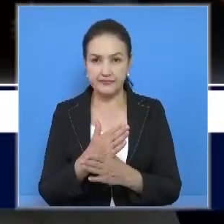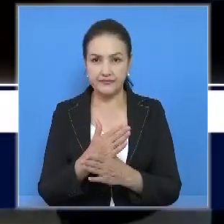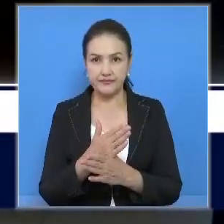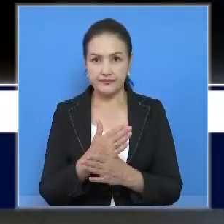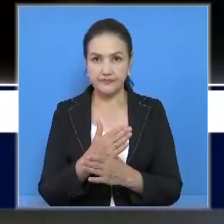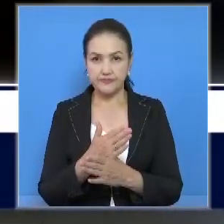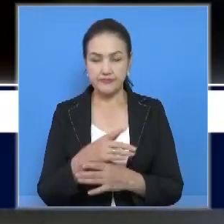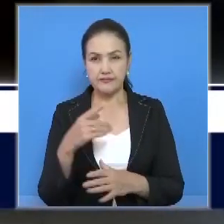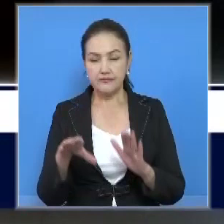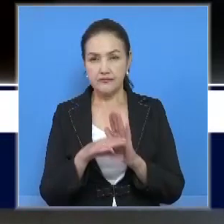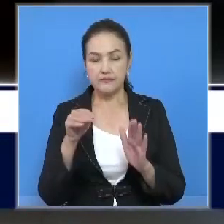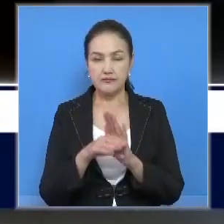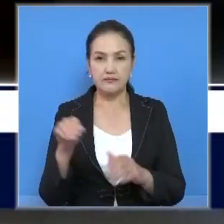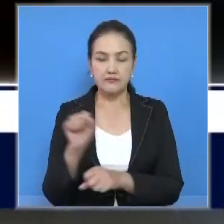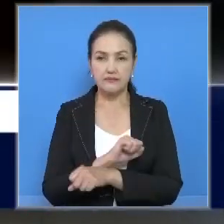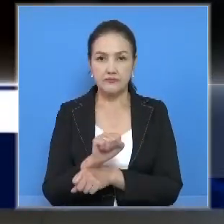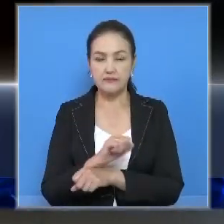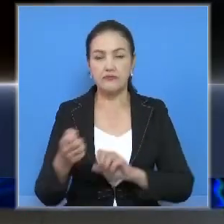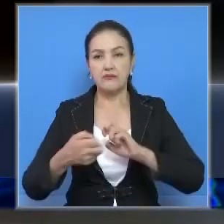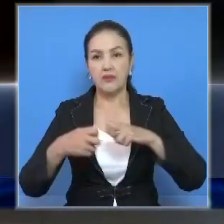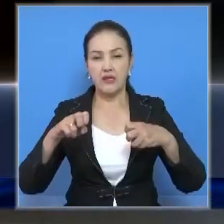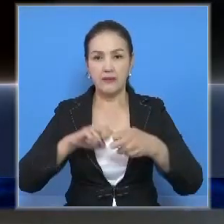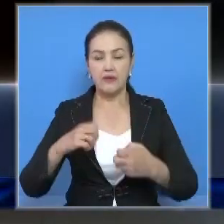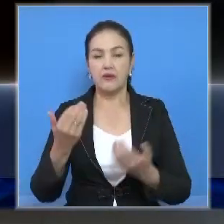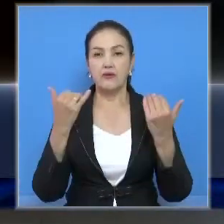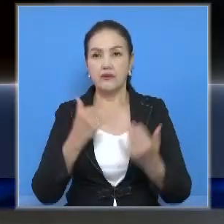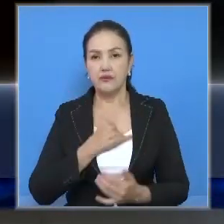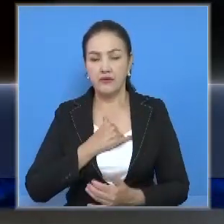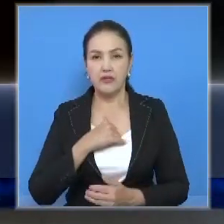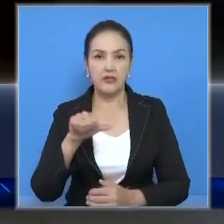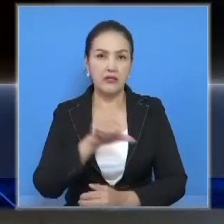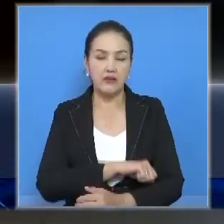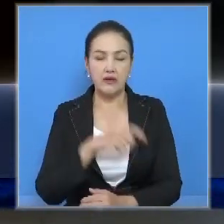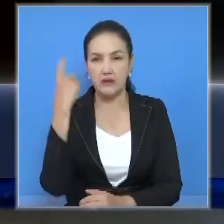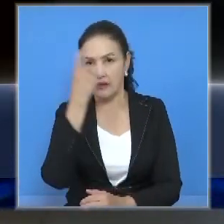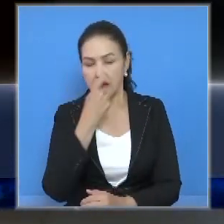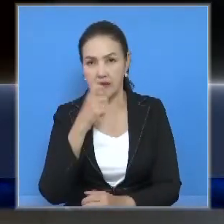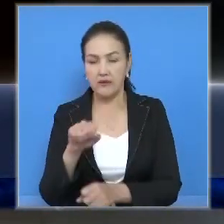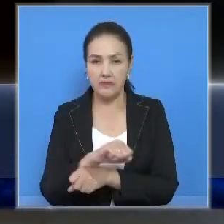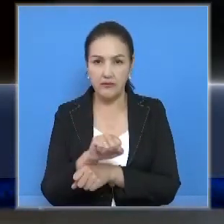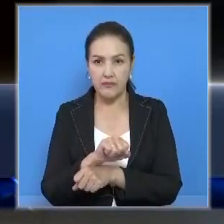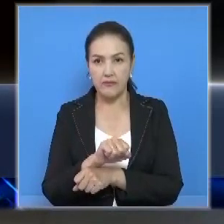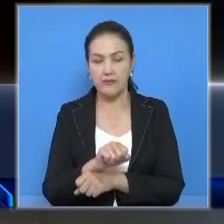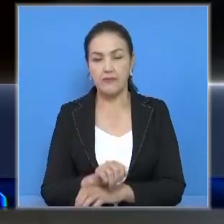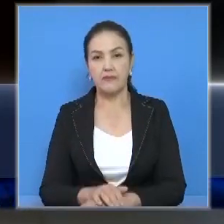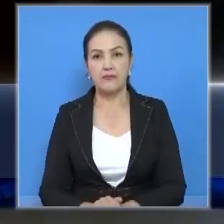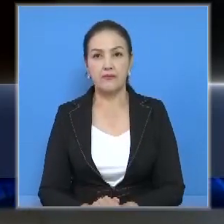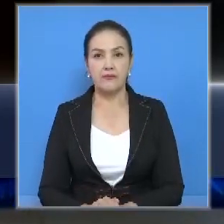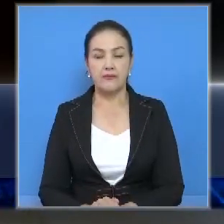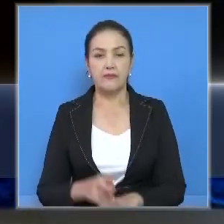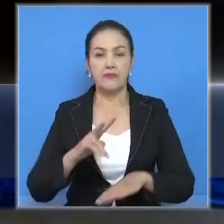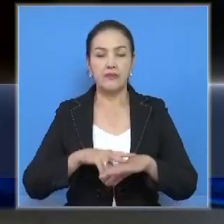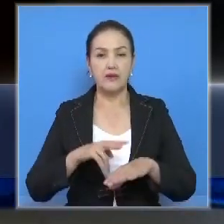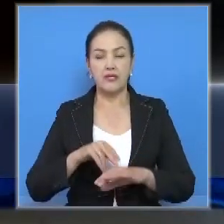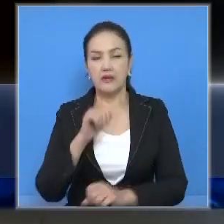Именно по отбору водителей, в основном проблема у нас сейчас на данный момент – это наркотическое опьянение водителей. Представители полиции говорят,